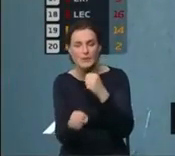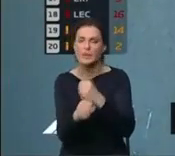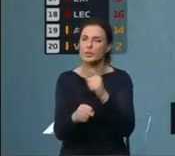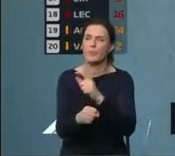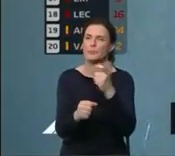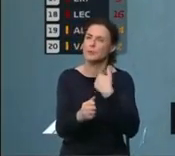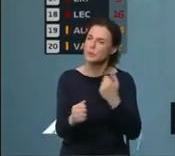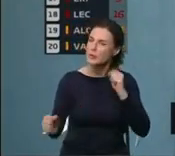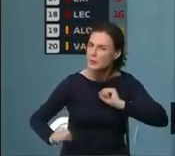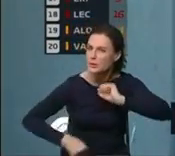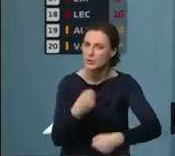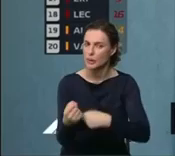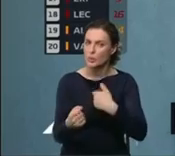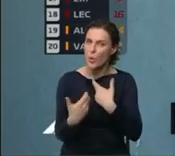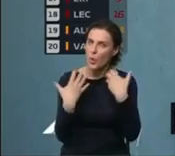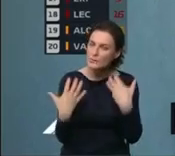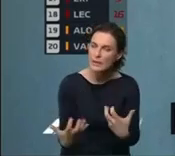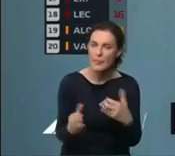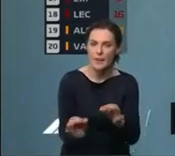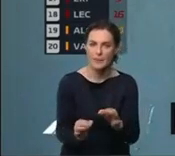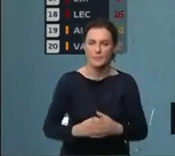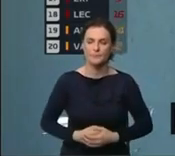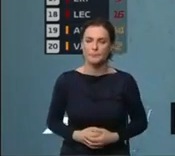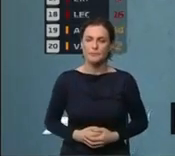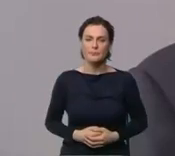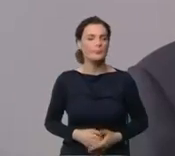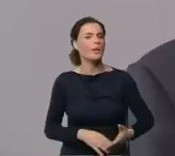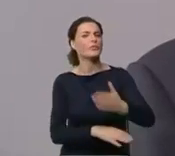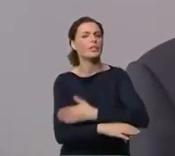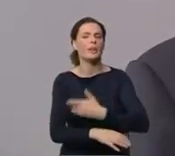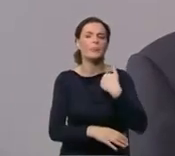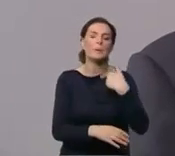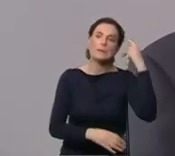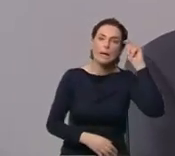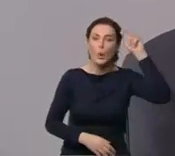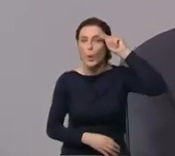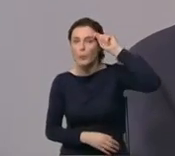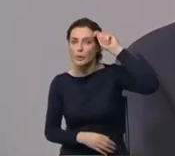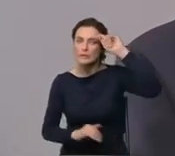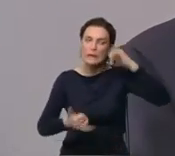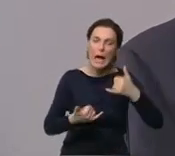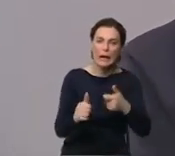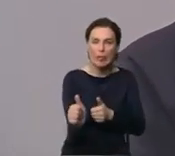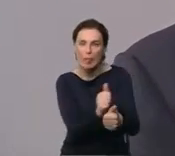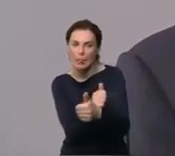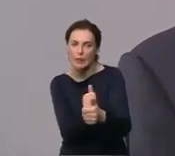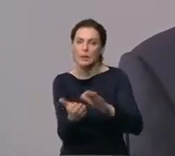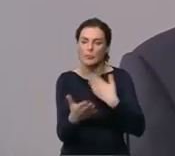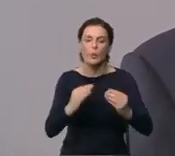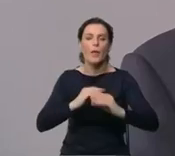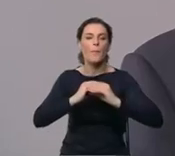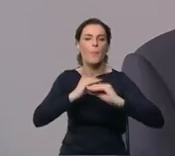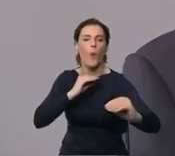zdeterminowanym nad tym, co możesz zrobić teraz. Mówiło się o zeszłym sezonie, że są problemy z wyprzedzaniem, między innymi w